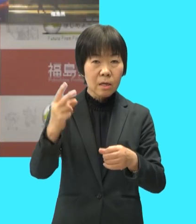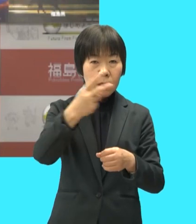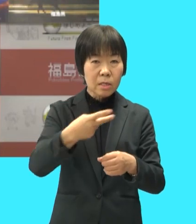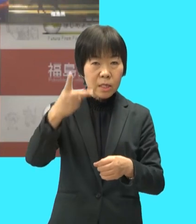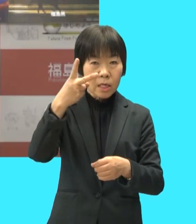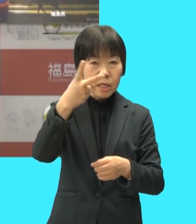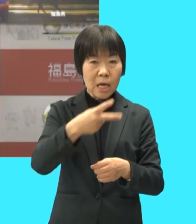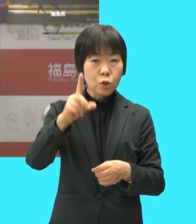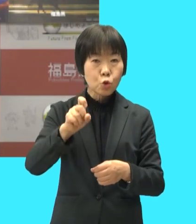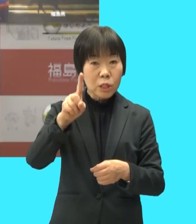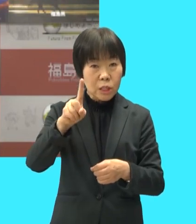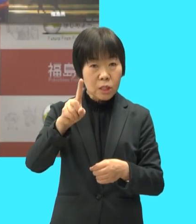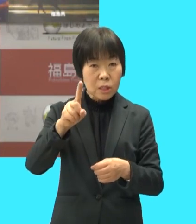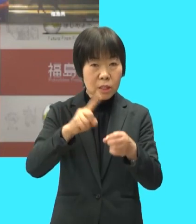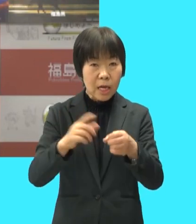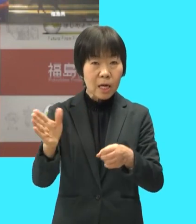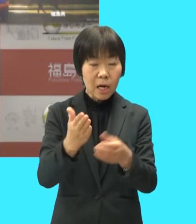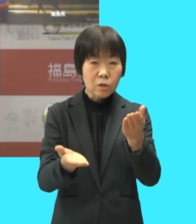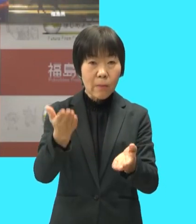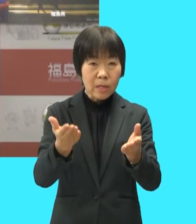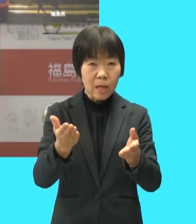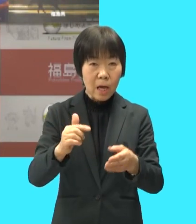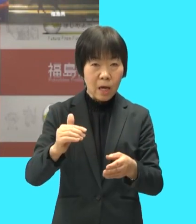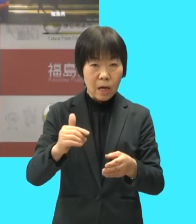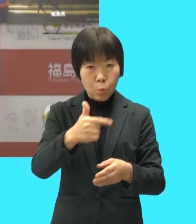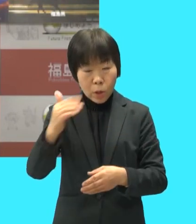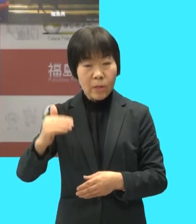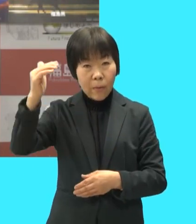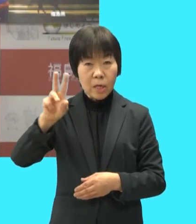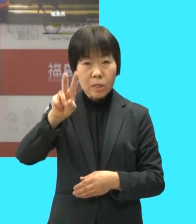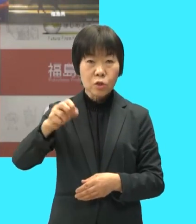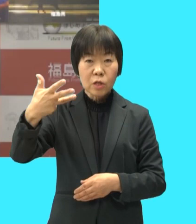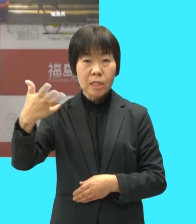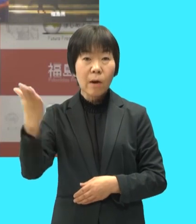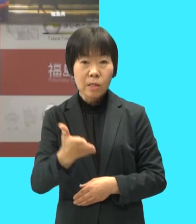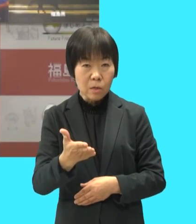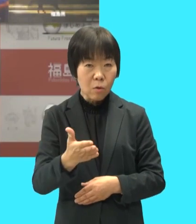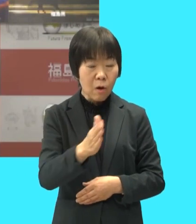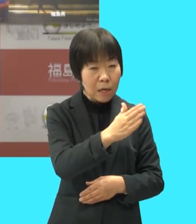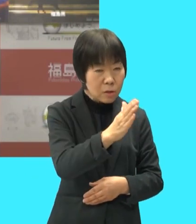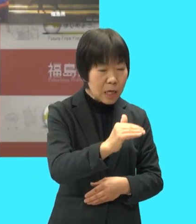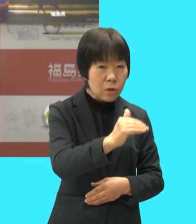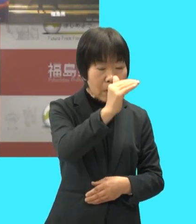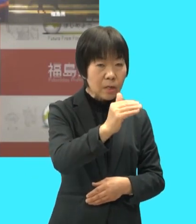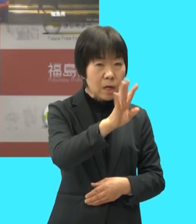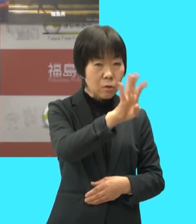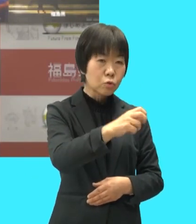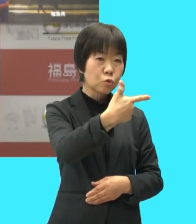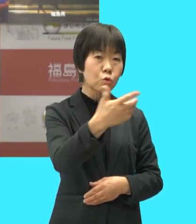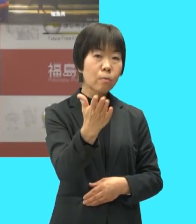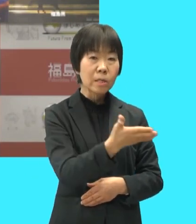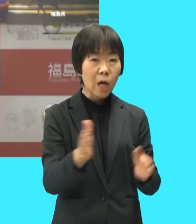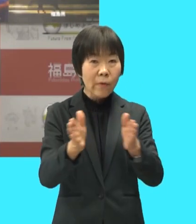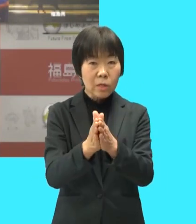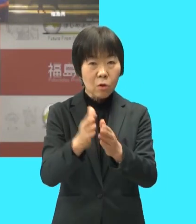当時から見てですね、非常に高まったという方が 28%、 ある程度高まったという方が 46%、 合わ